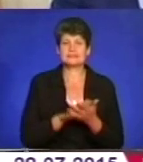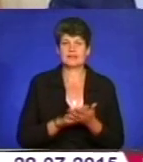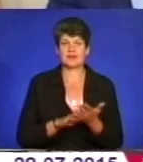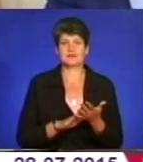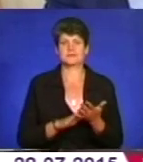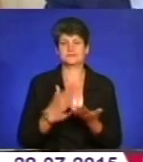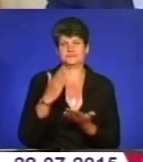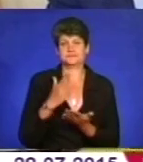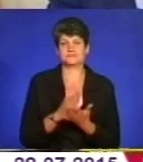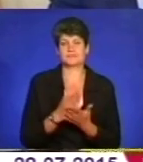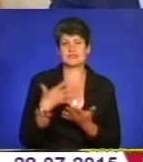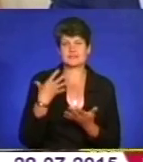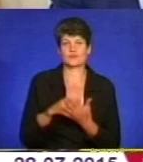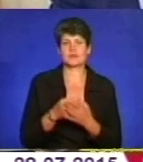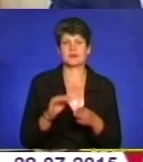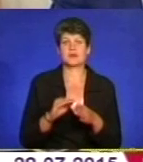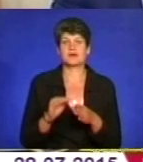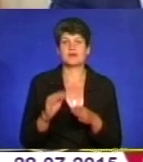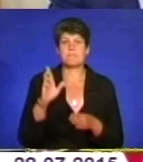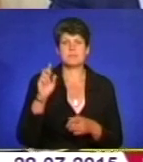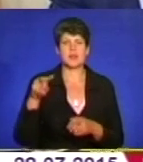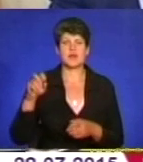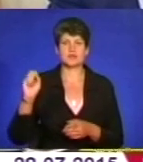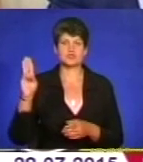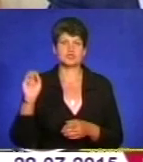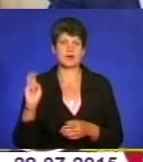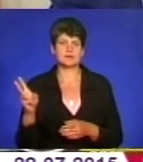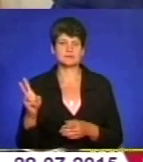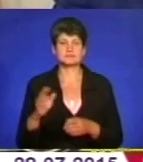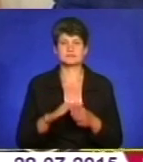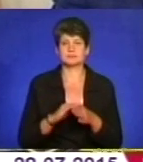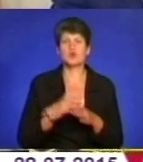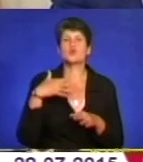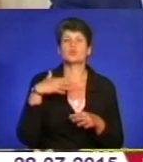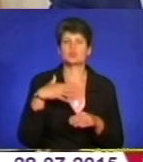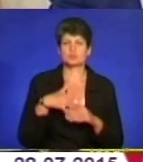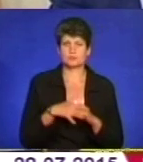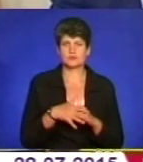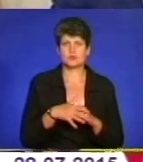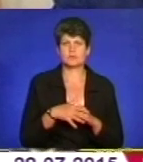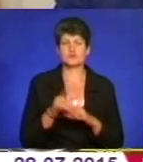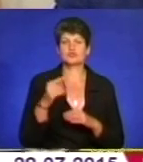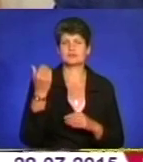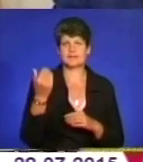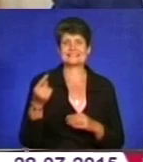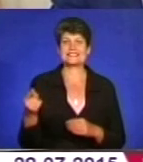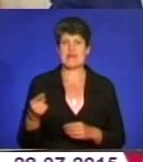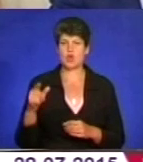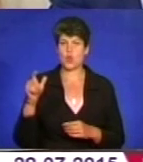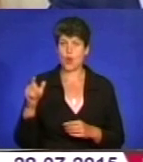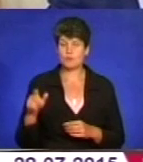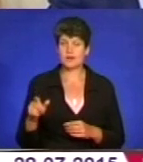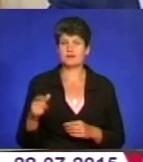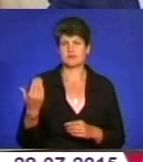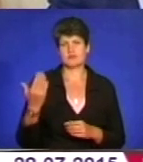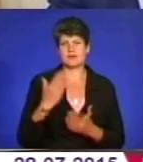носити своє прізвище Блащака, усвідомлювати, що ти є з Тернополя і що ти